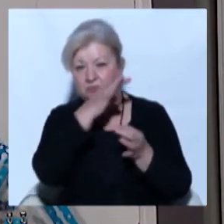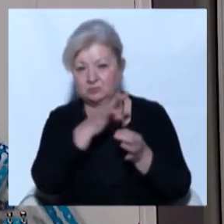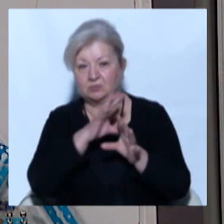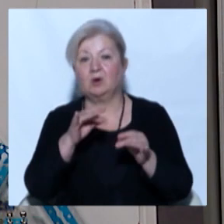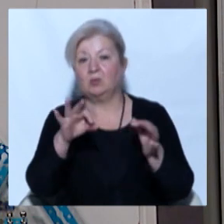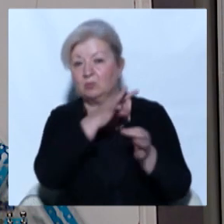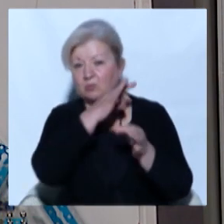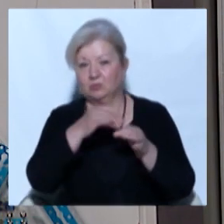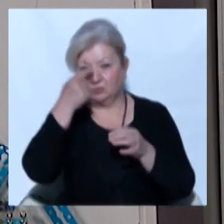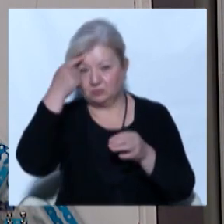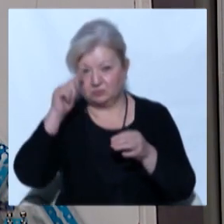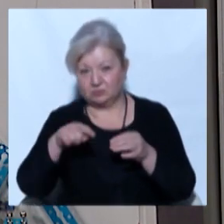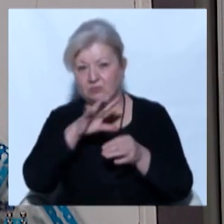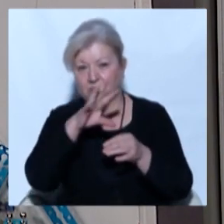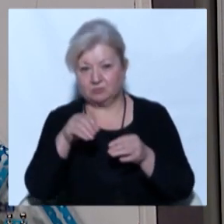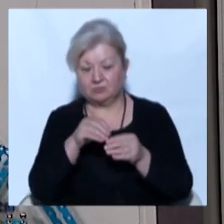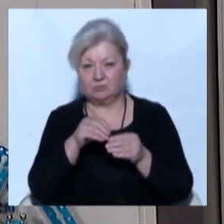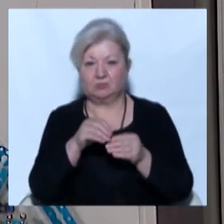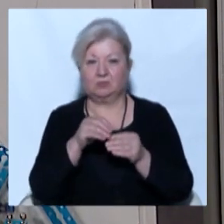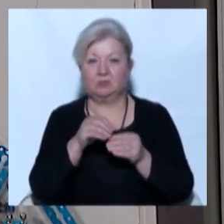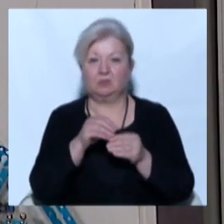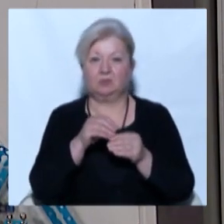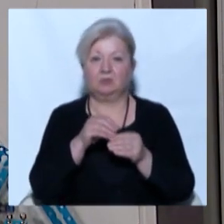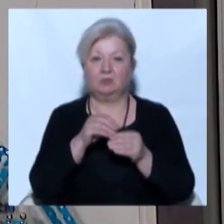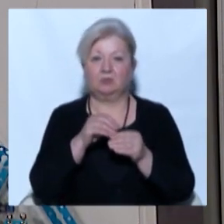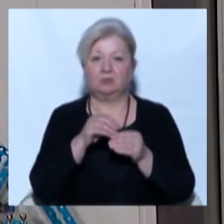მოგეხსენებათ, მუსიკა არის